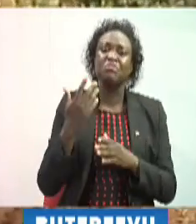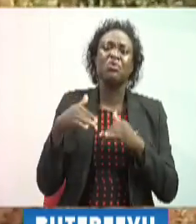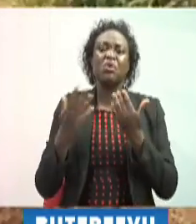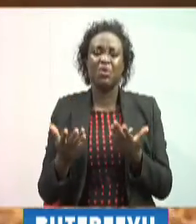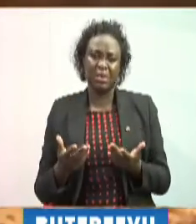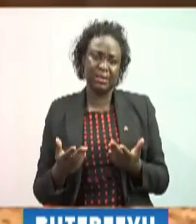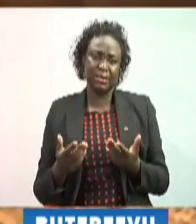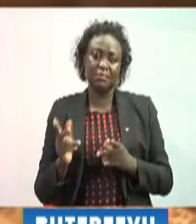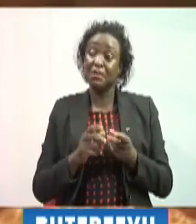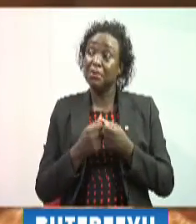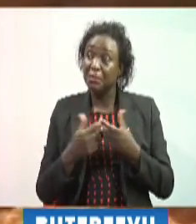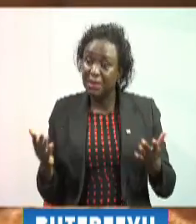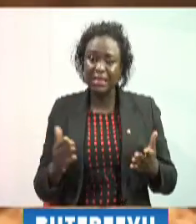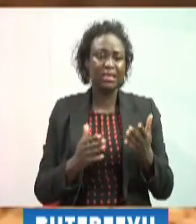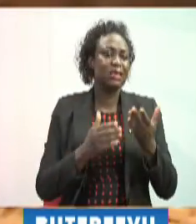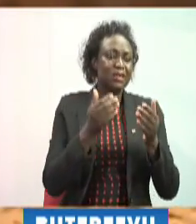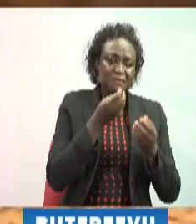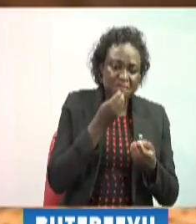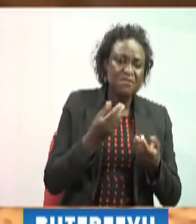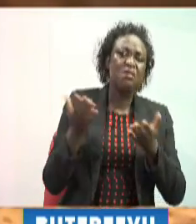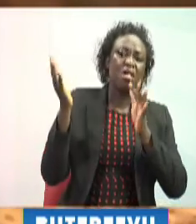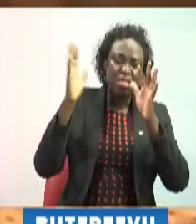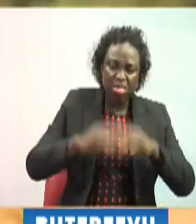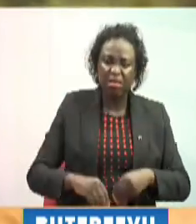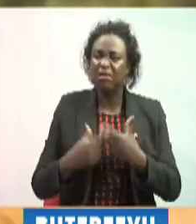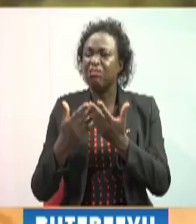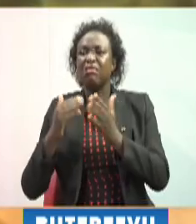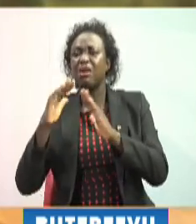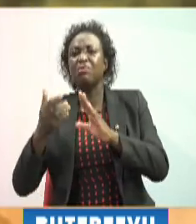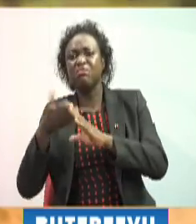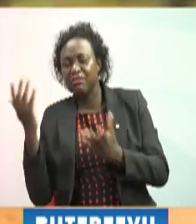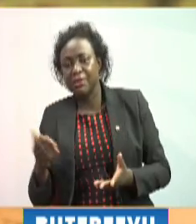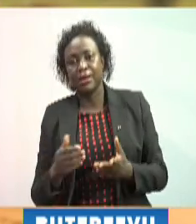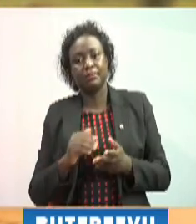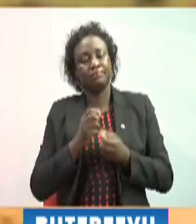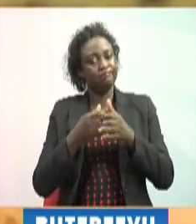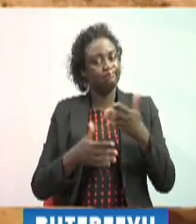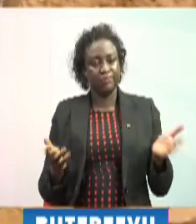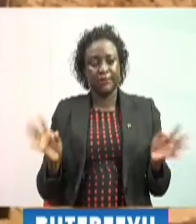ng'abantu bangi bafiiriddwa ebyabwe. Farida Nakaiza ne John Bagenda, BBS